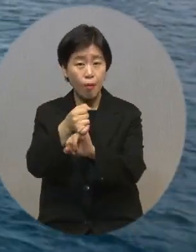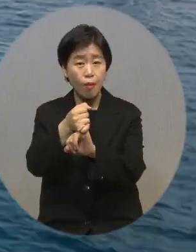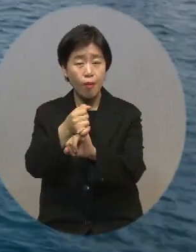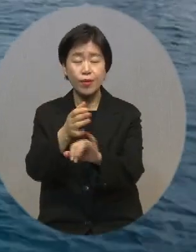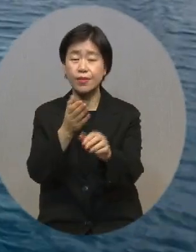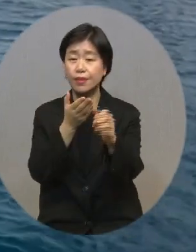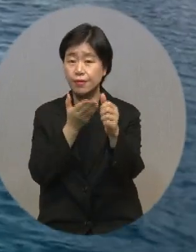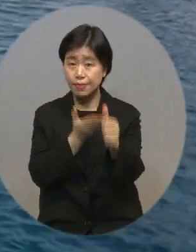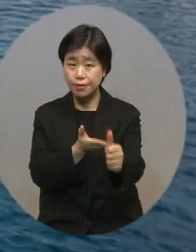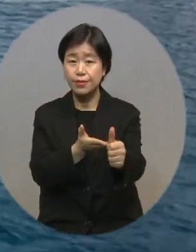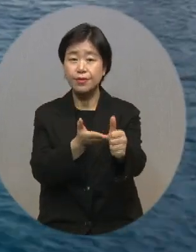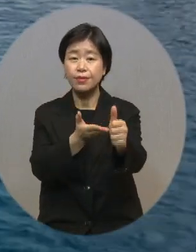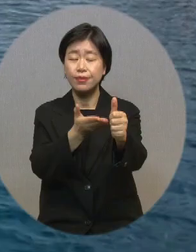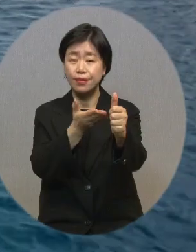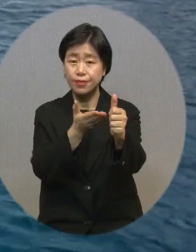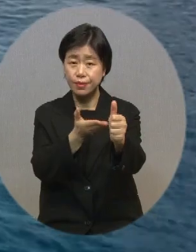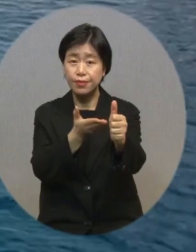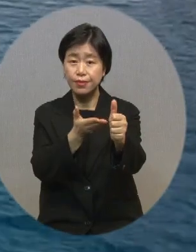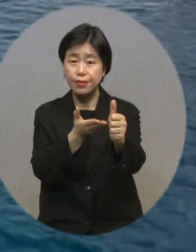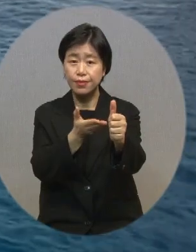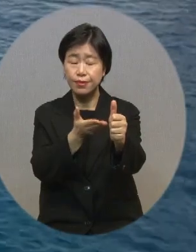할